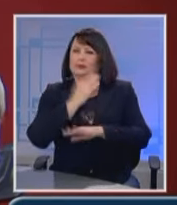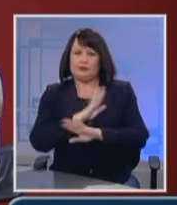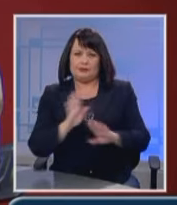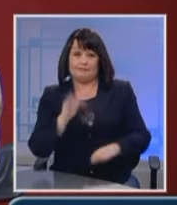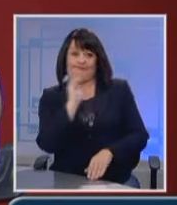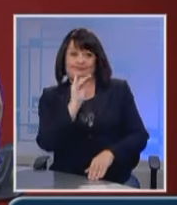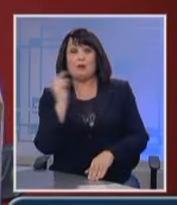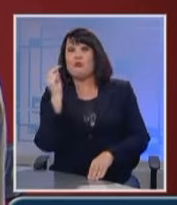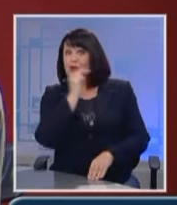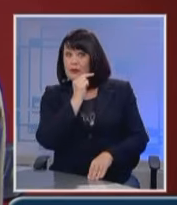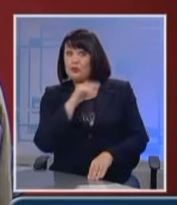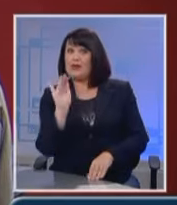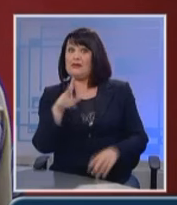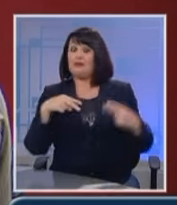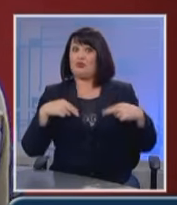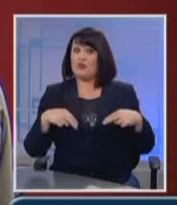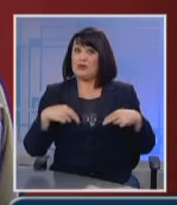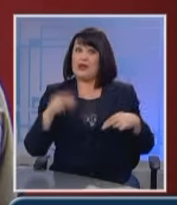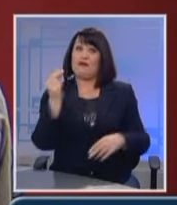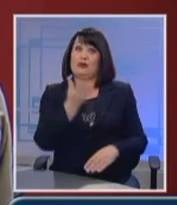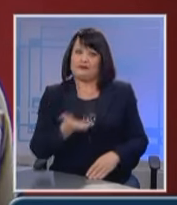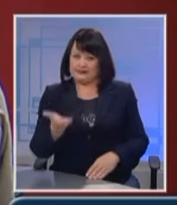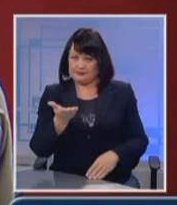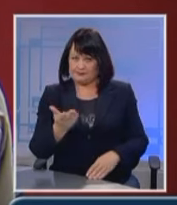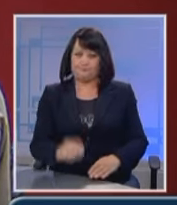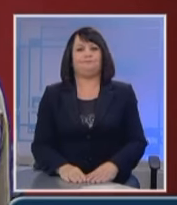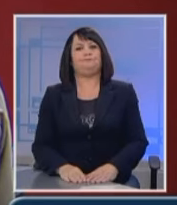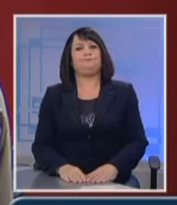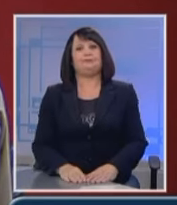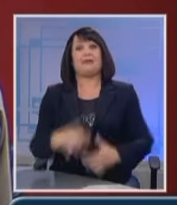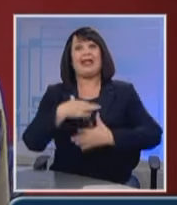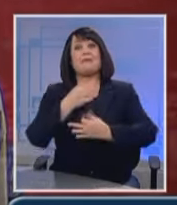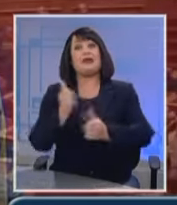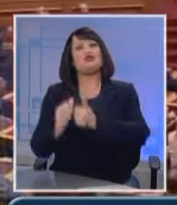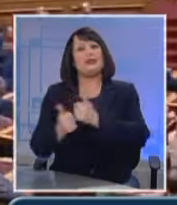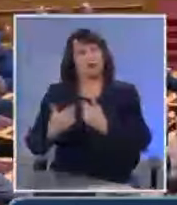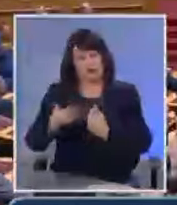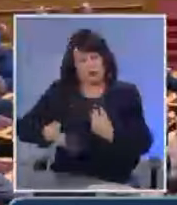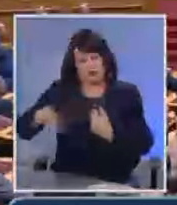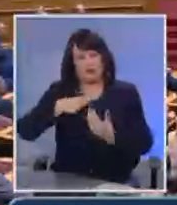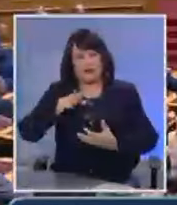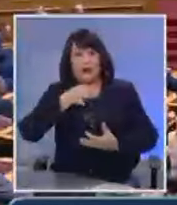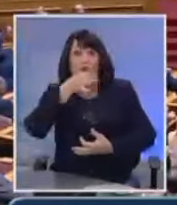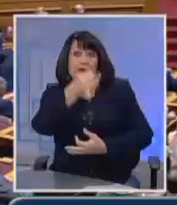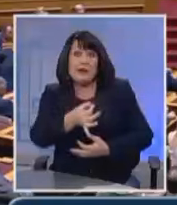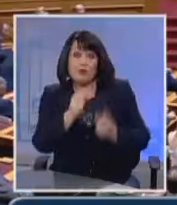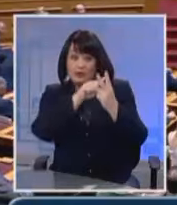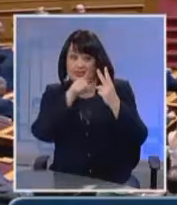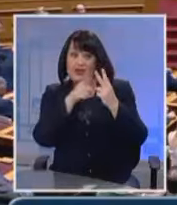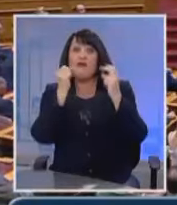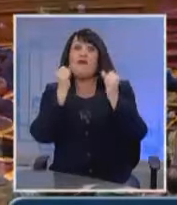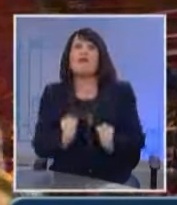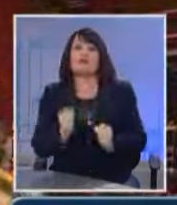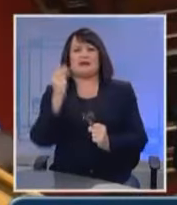Κύριε Πρωθυπουργέ, κύριε Υπουργέ, κύριε Βουλευτές, μιλώντας εκ μέρους των αθλητών, θέλω να σας μεταφέρω δύο κύρια